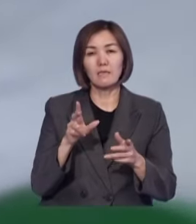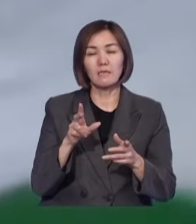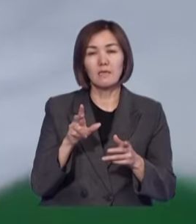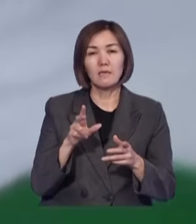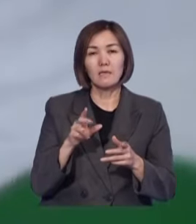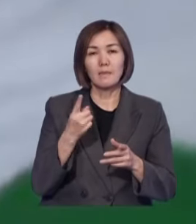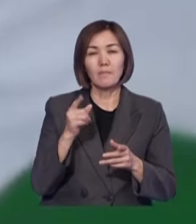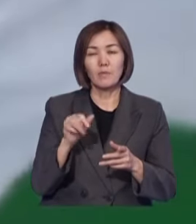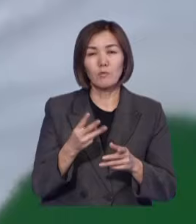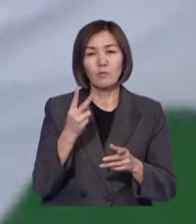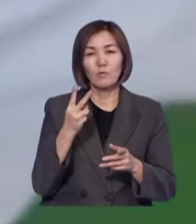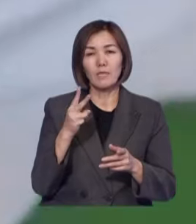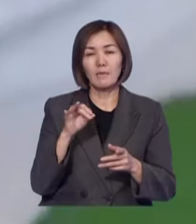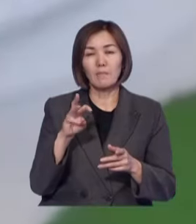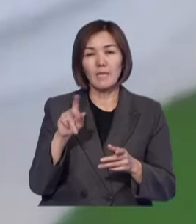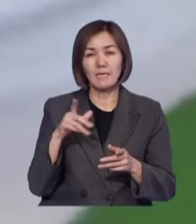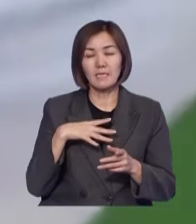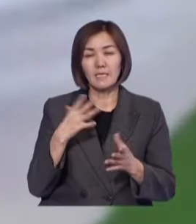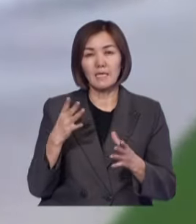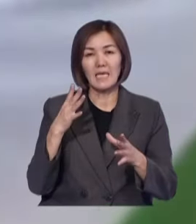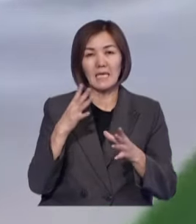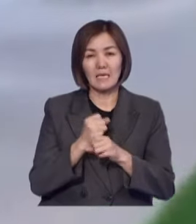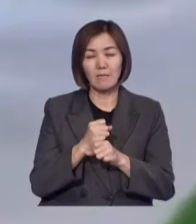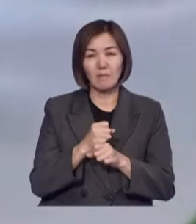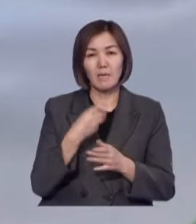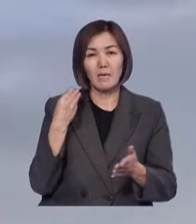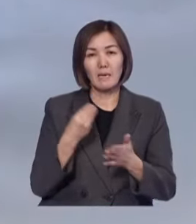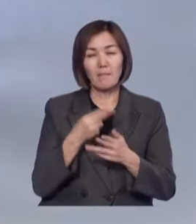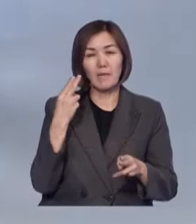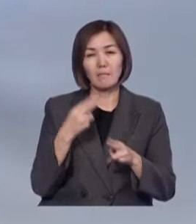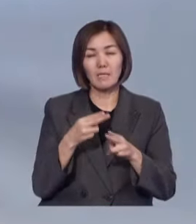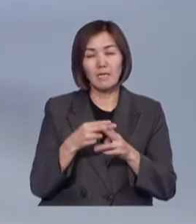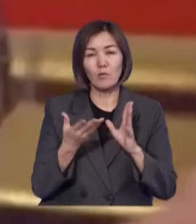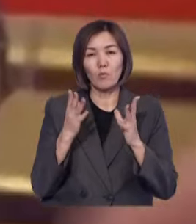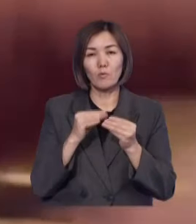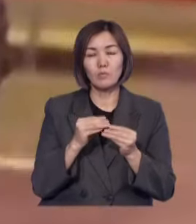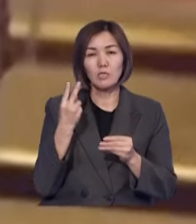резервтері 1,2 миллиард долларға кеміп, елдегі қымбат металдың көлемі шамамен